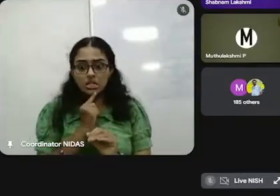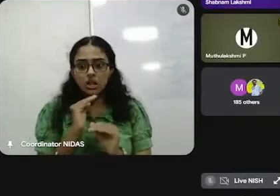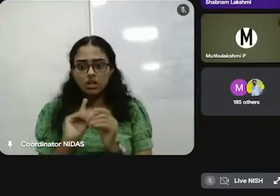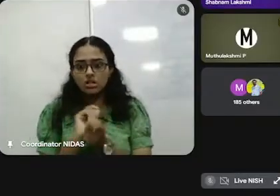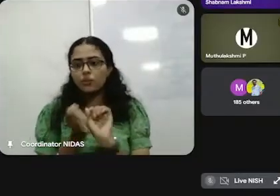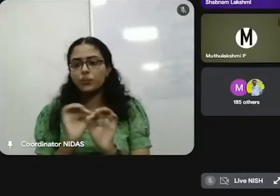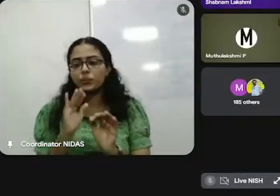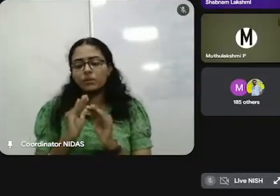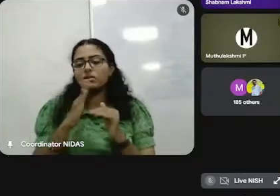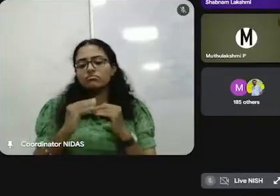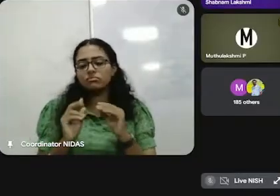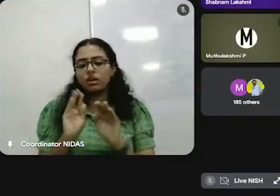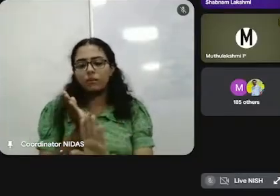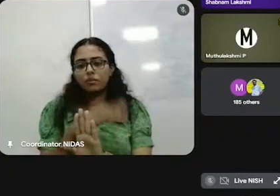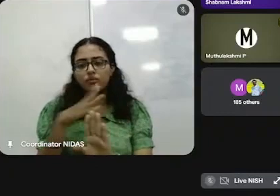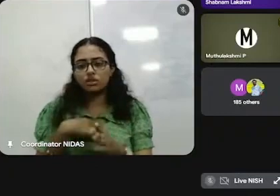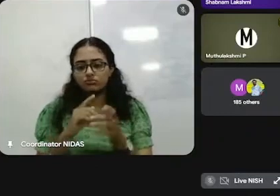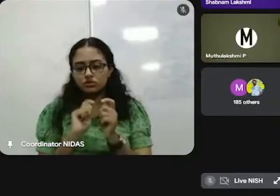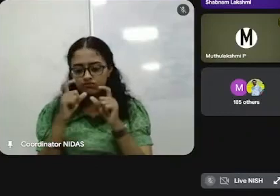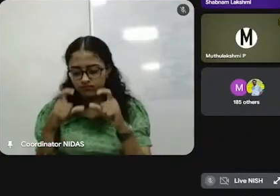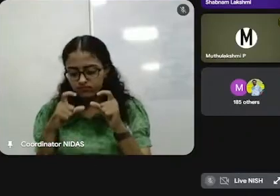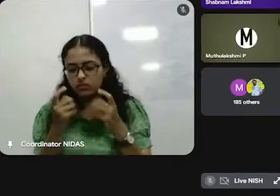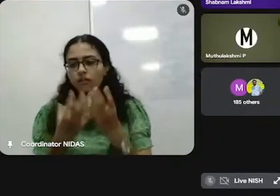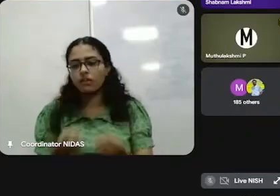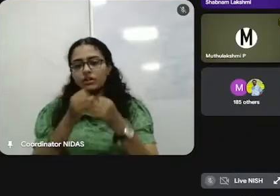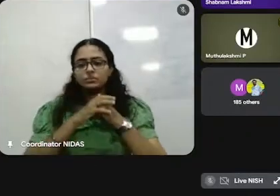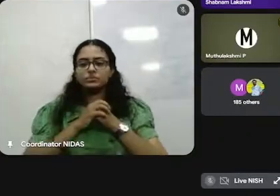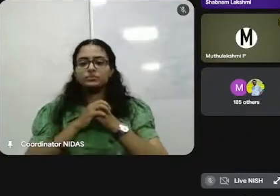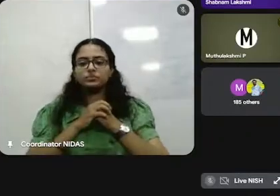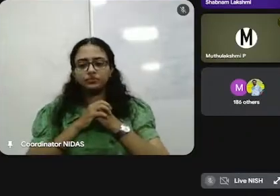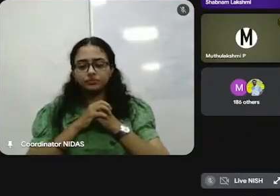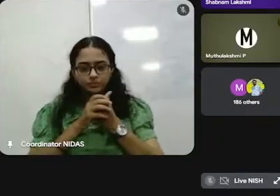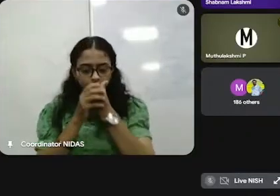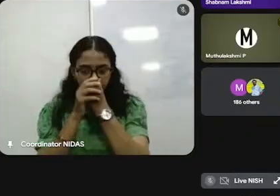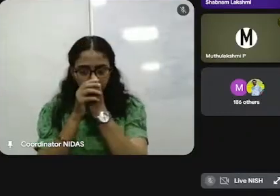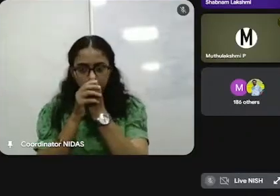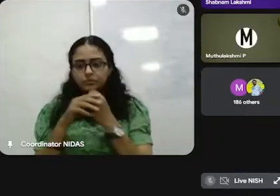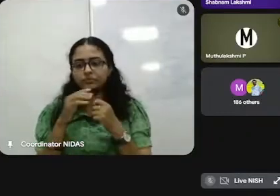ഒരു സിംറ്റം ആണ്. അപ്പം എത്രയും പെട്ടെന്ന് തന്നെ നിങ്ങൾ ഒരു മെഡിക്കൽ പ്രൊഫഷണലിന്റെ